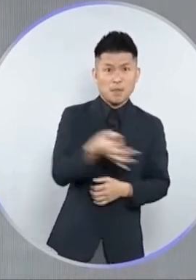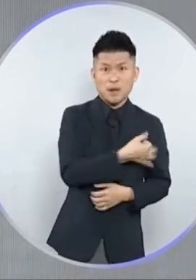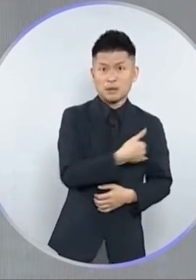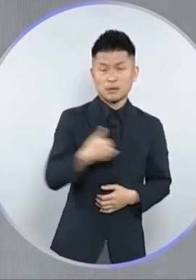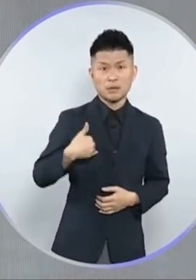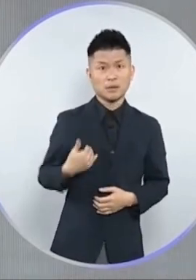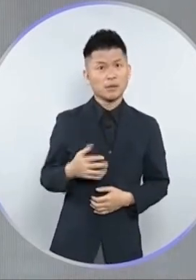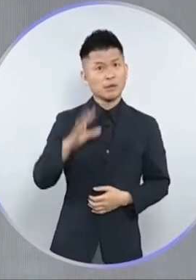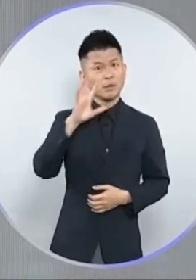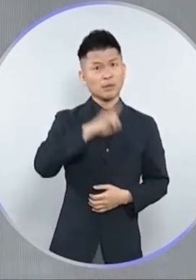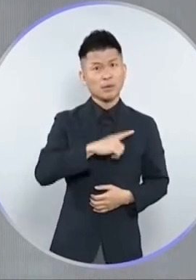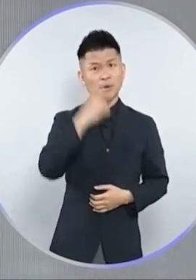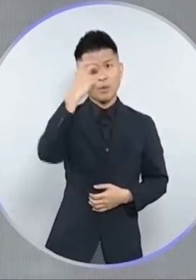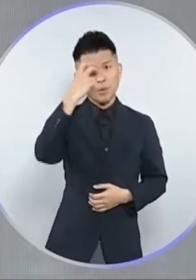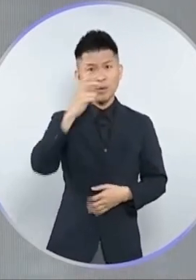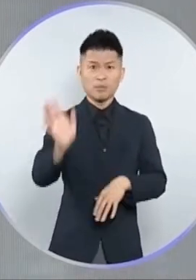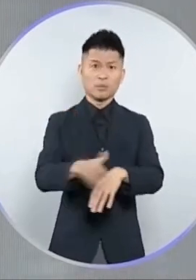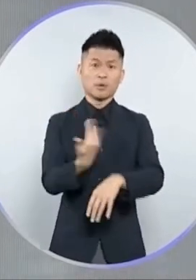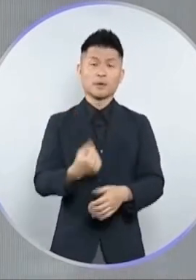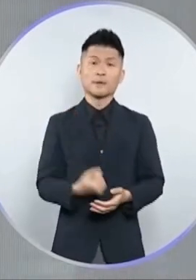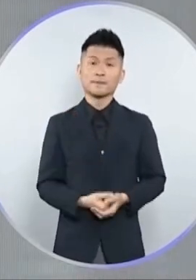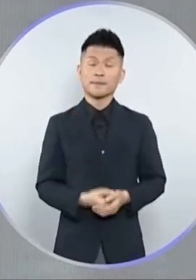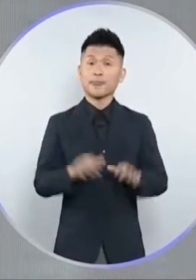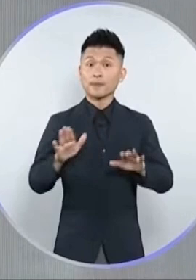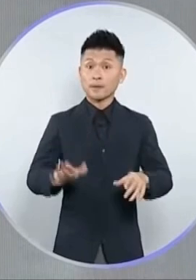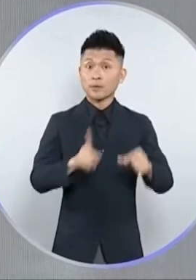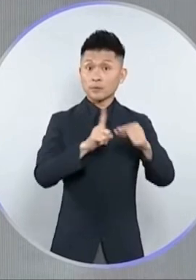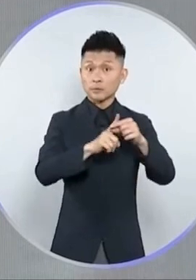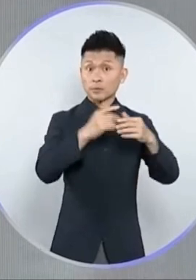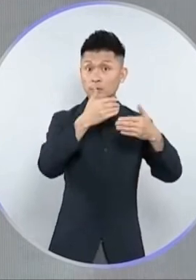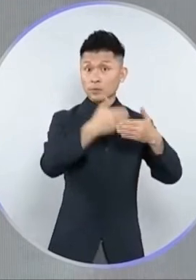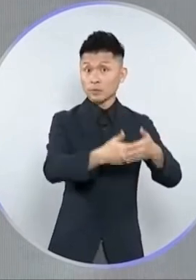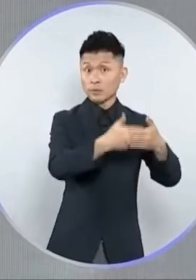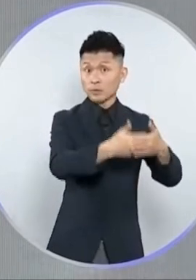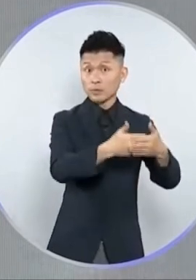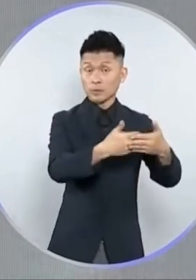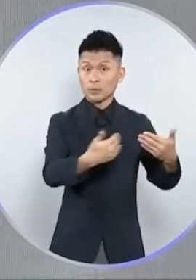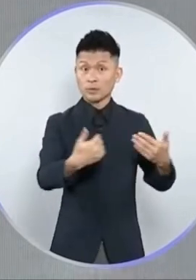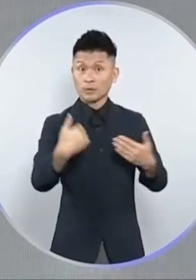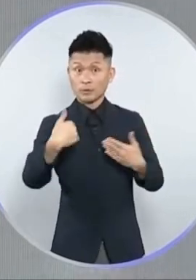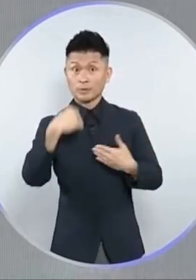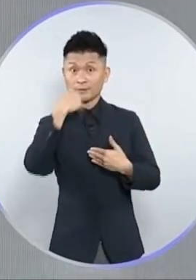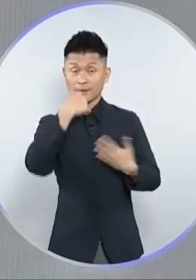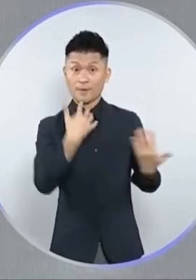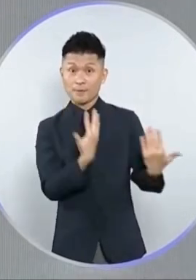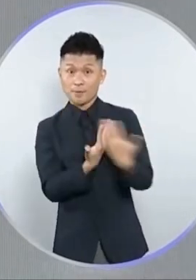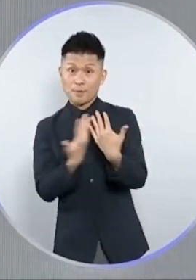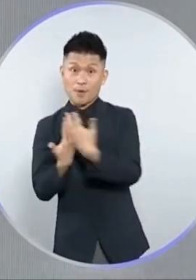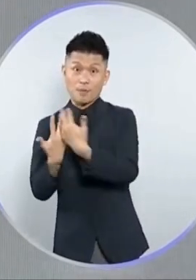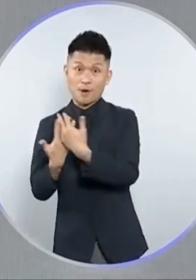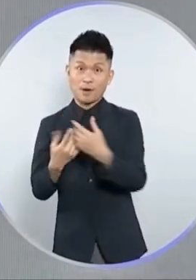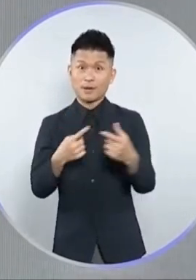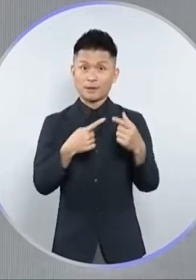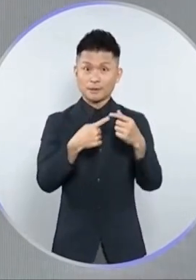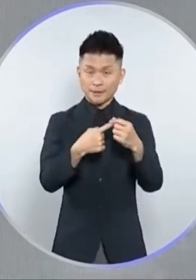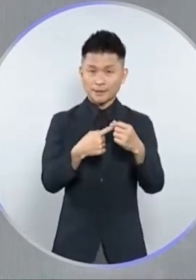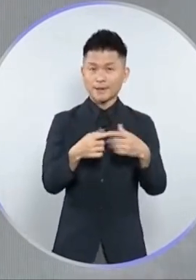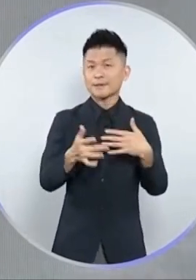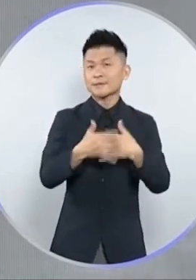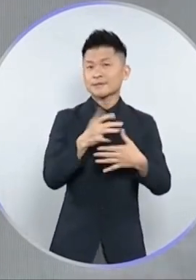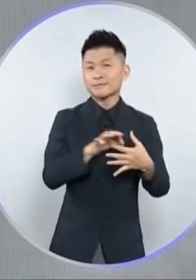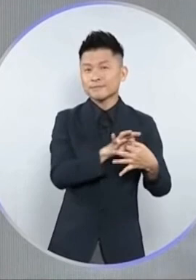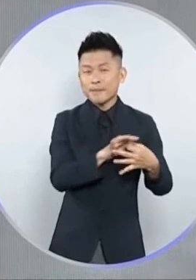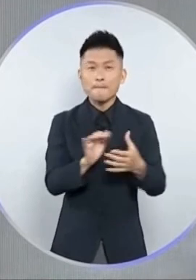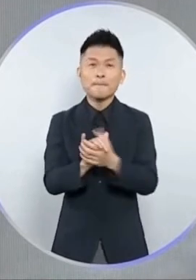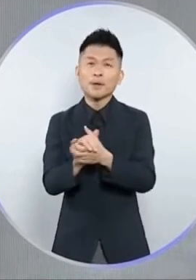奇怪，你们这管理在管什么？目前中共对台湾的渗透，当然分几个层面嘛，靠亲戚关系的、朋友